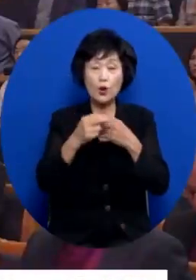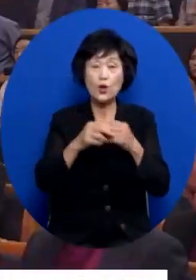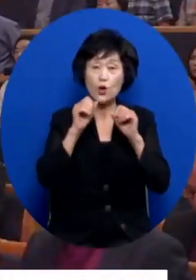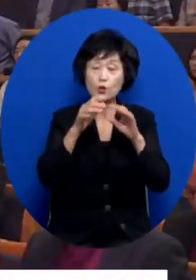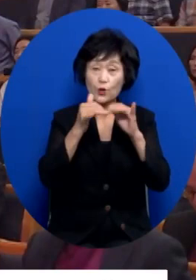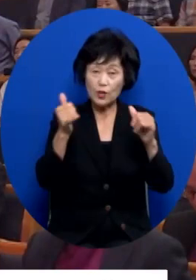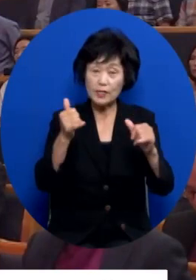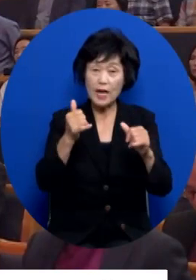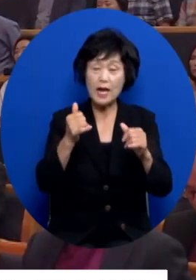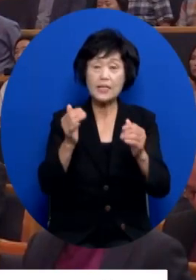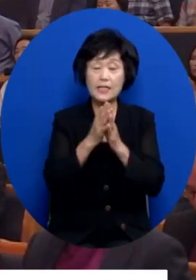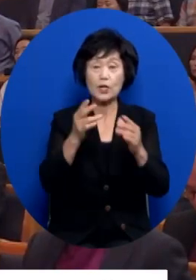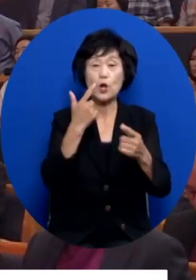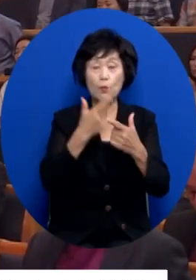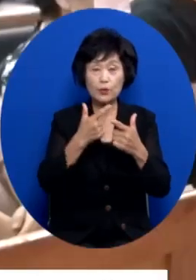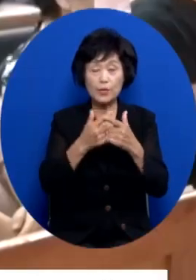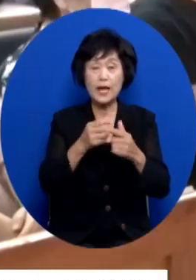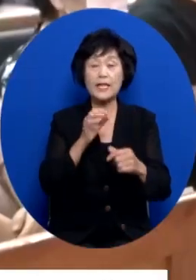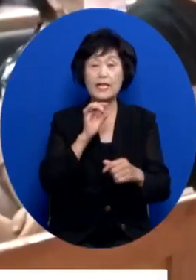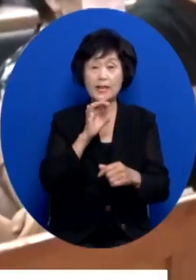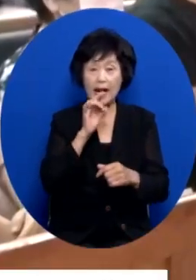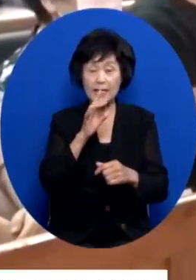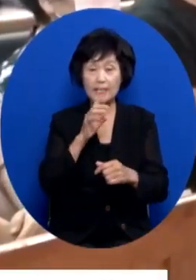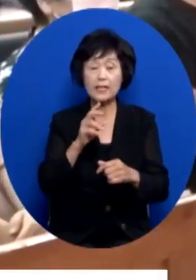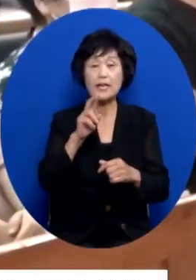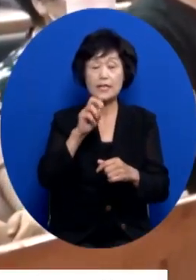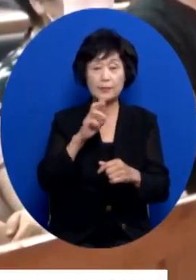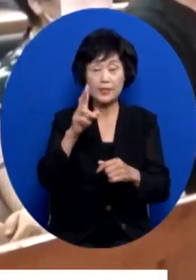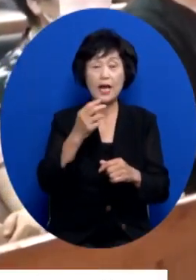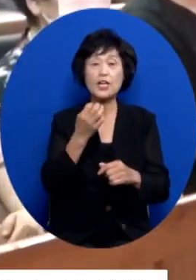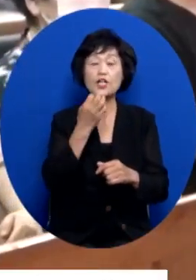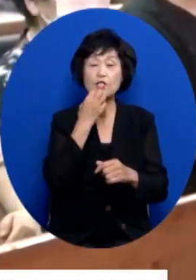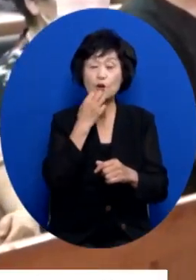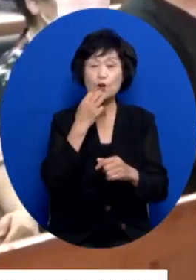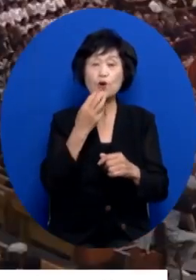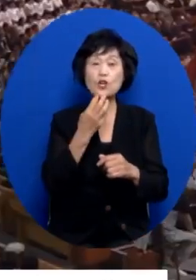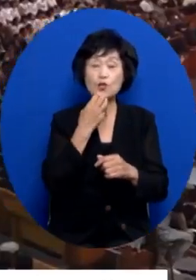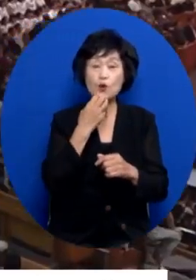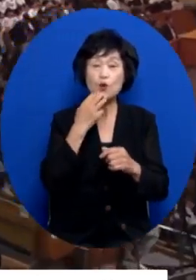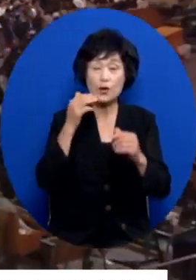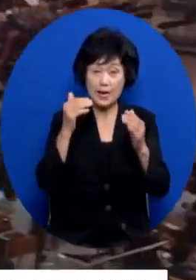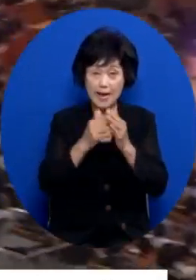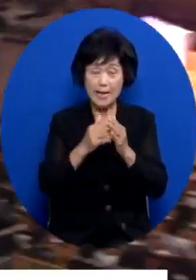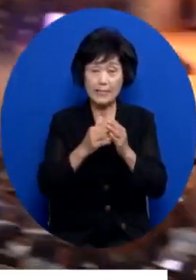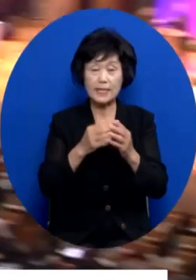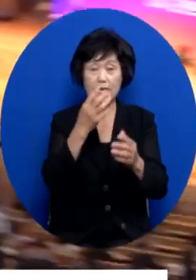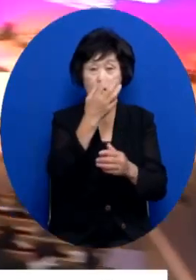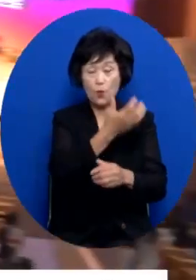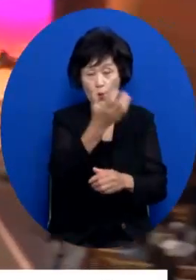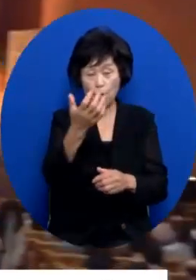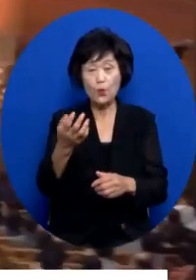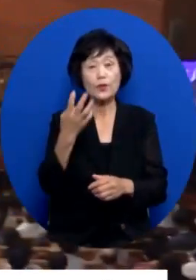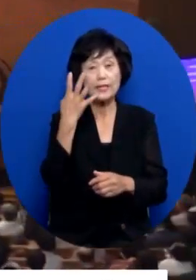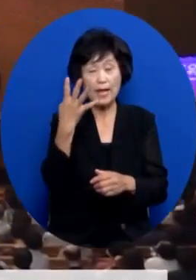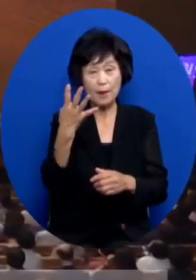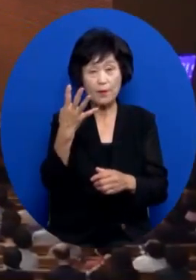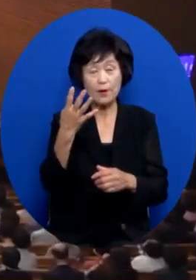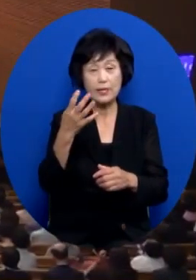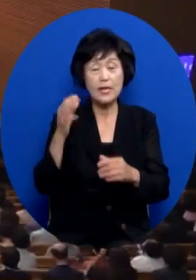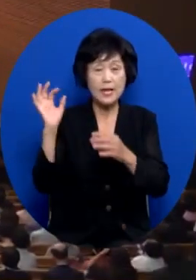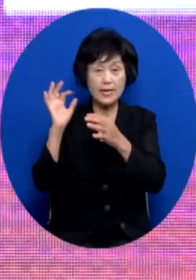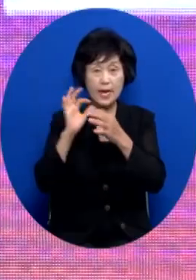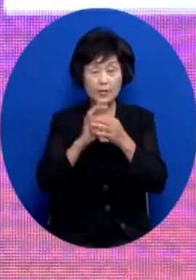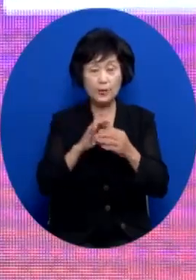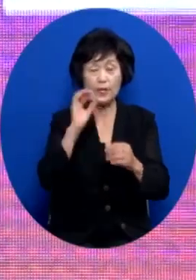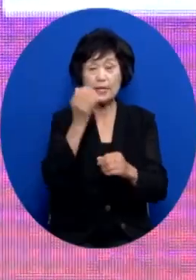20일 강릉, 22일 대전, 24일 수도권 등 지역별로 4차례 이어진 기념성회는 처음